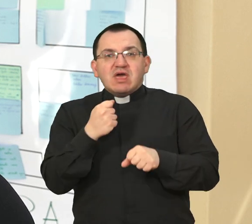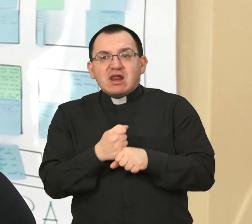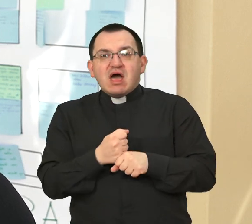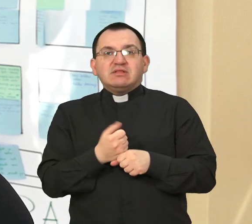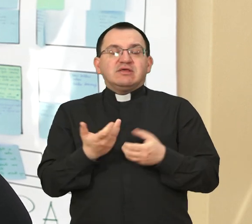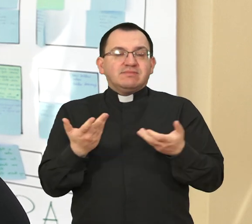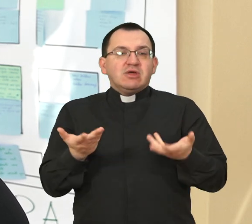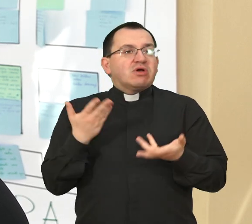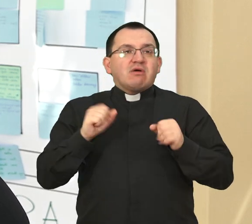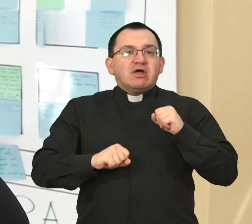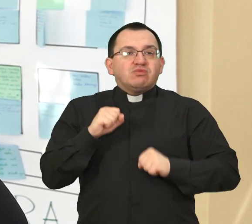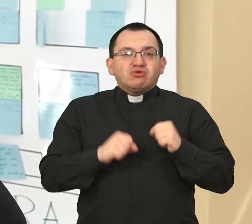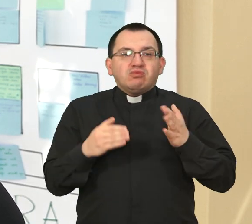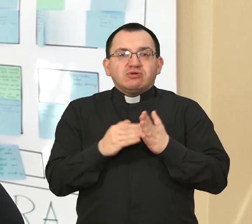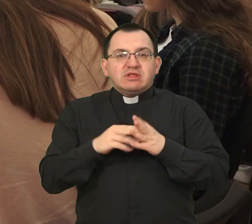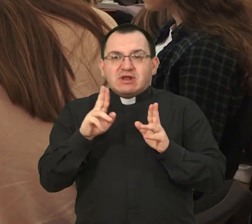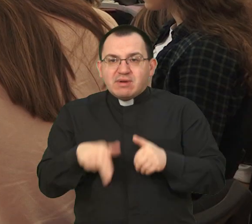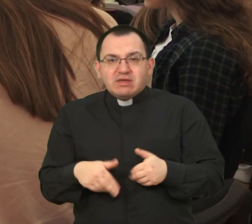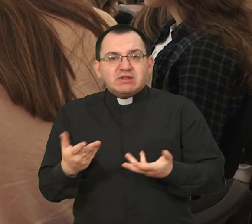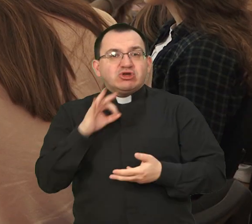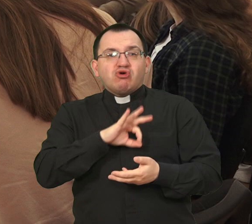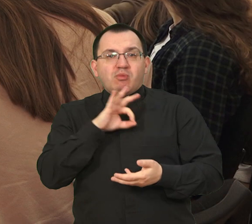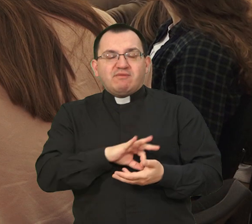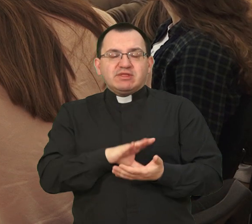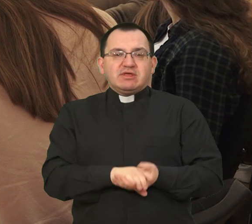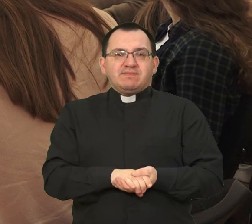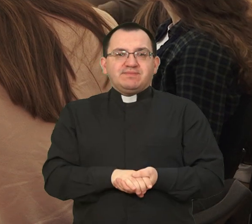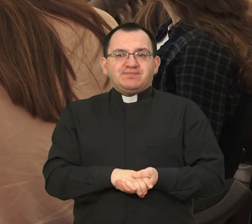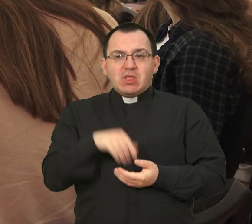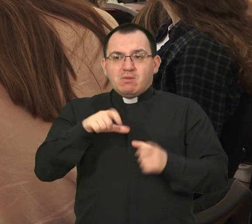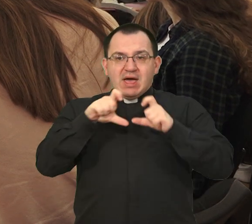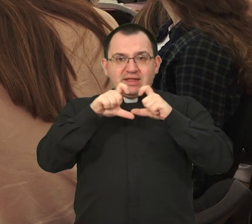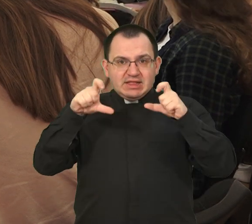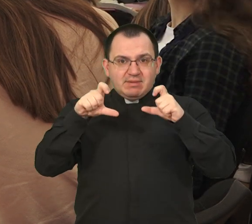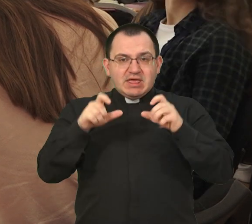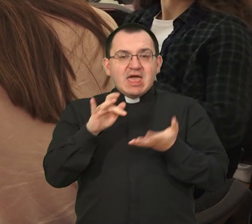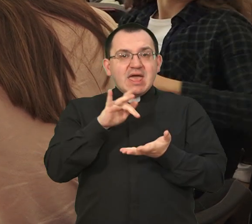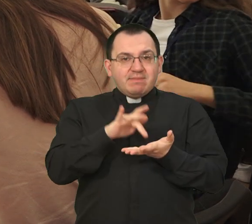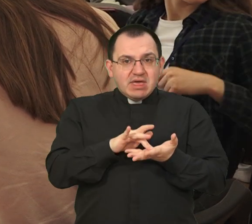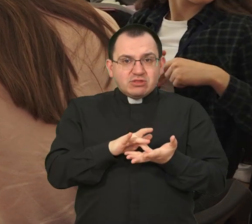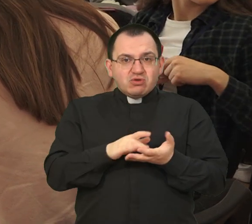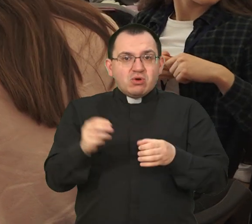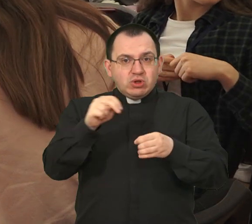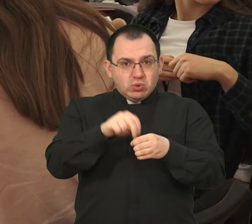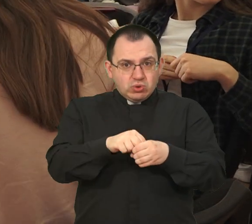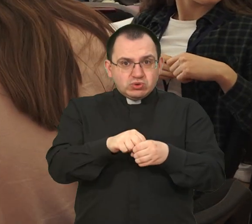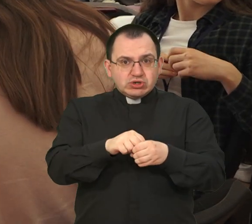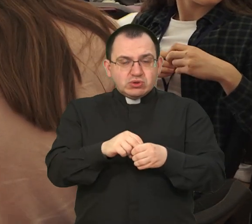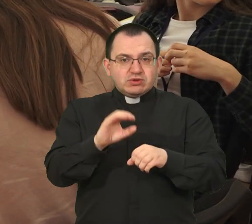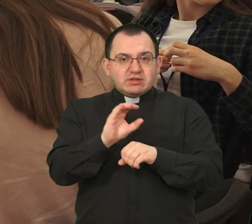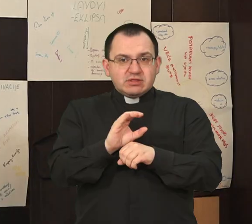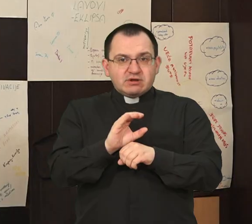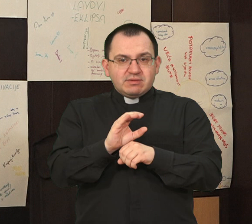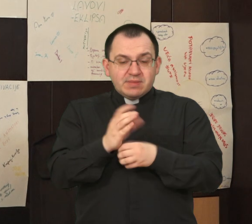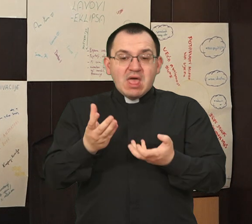zadaće animatora u župi, odnosno u biskupiji. Tema ovog susreta je mjesto i pripadnost animatora u zajednici, a obitelj je